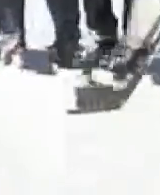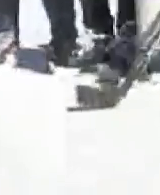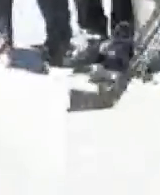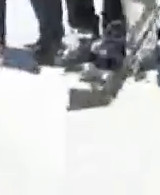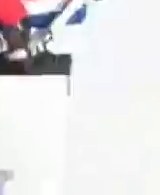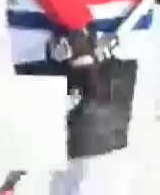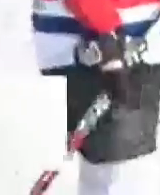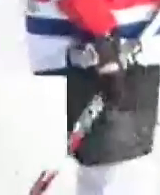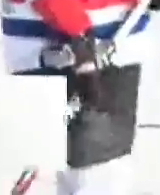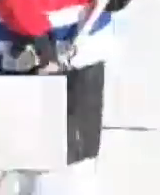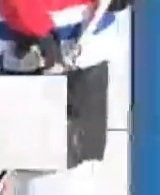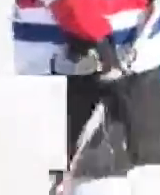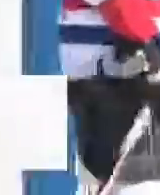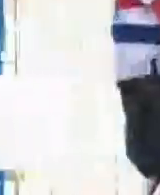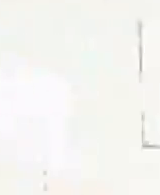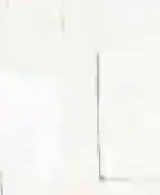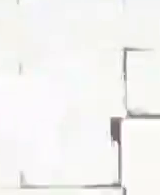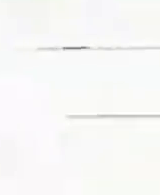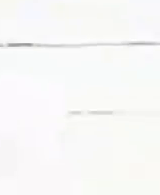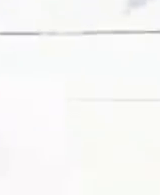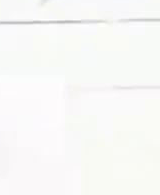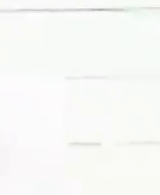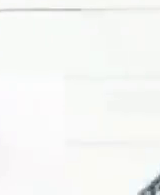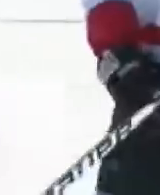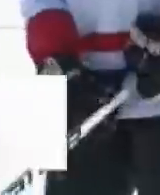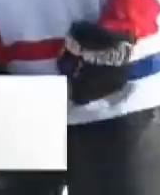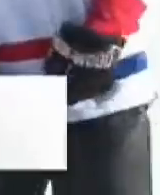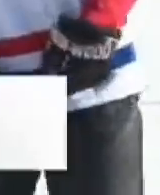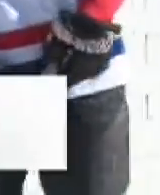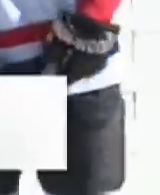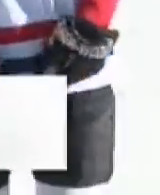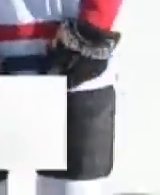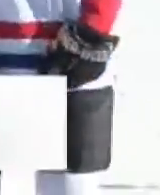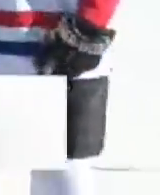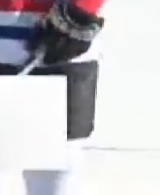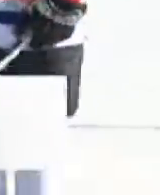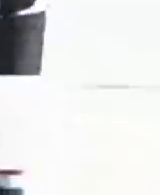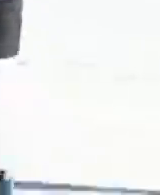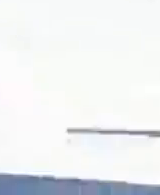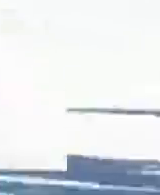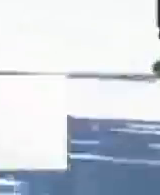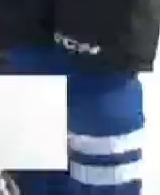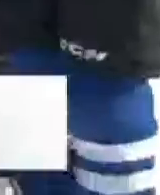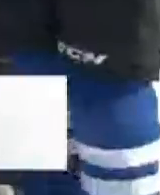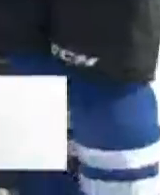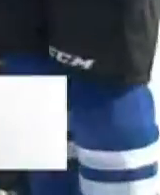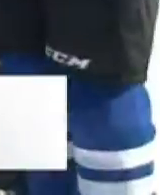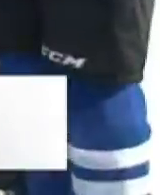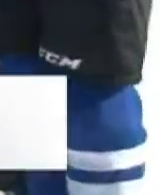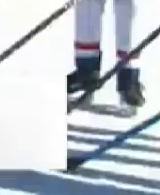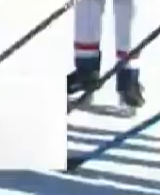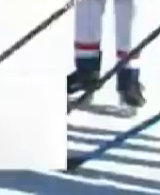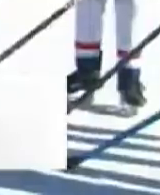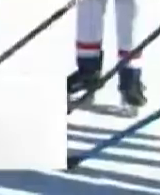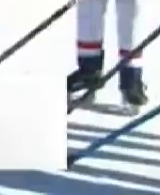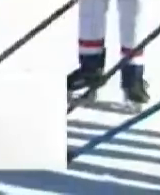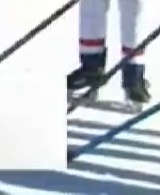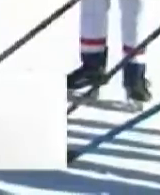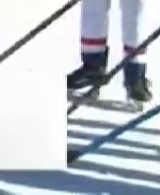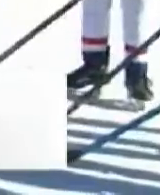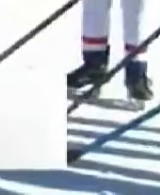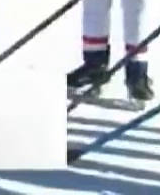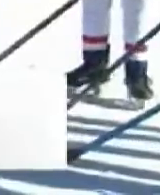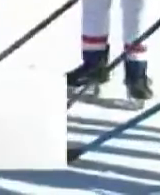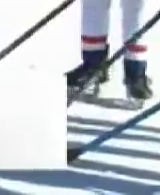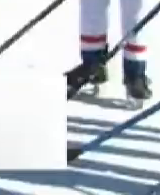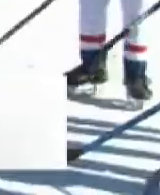эрдэн хөвчөнүүд багийн нийлсэн 60 гаруй тамирчид мөсөн талбай дур чадвараа сорин аврагога тодруллаа. Улсын арга шалгаруулах тэмцээний тэргүүн байрт Бугант тосгоны